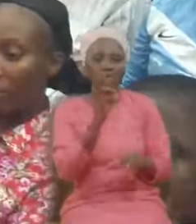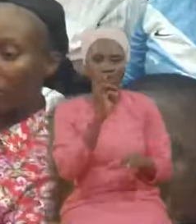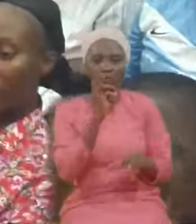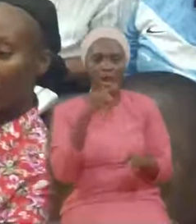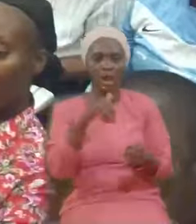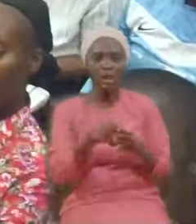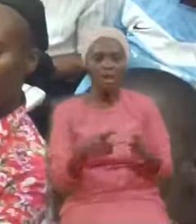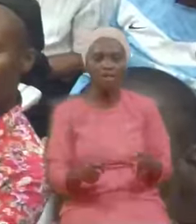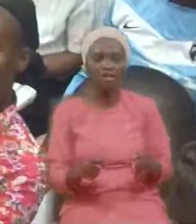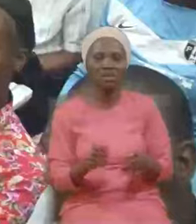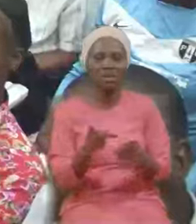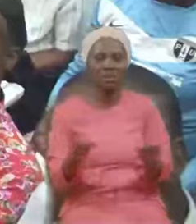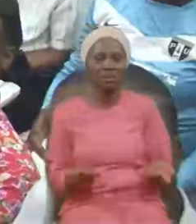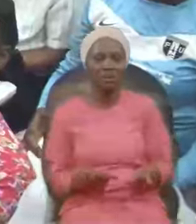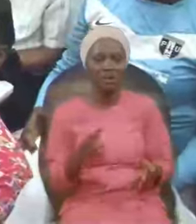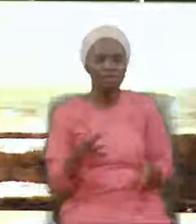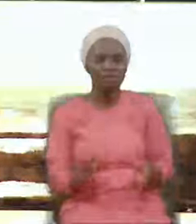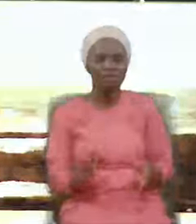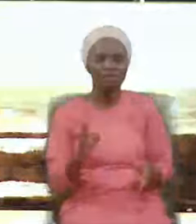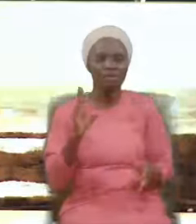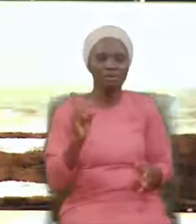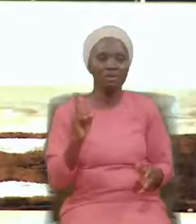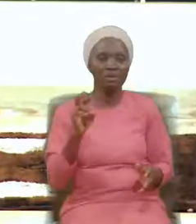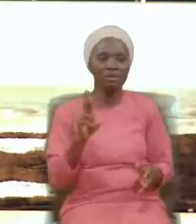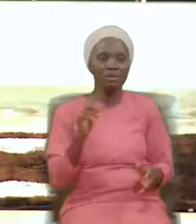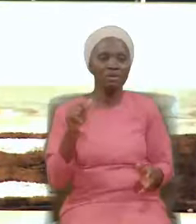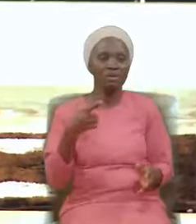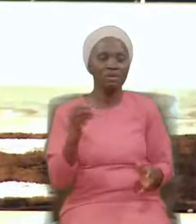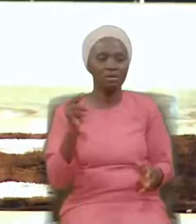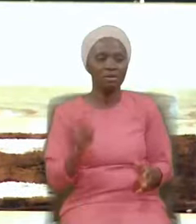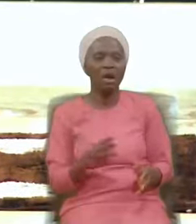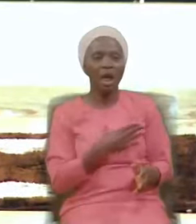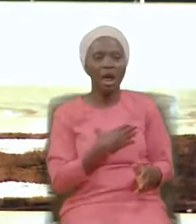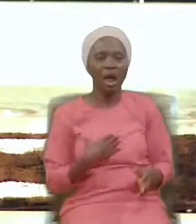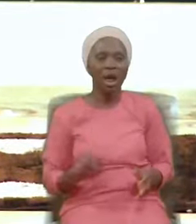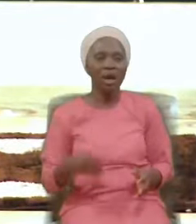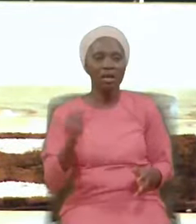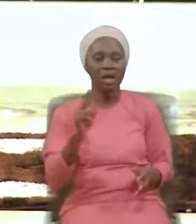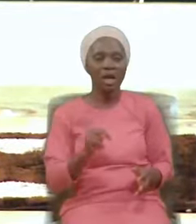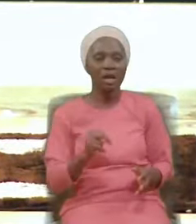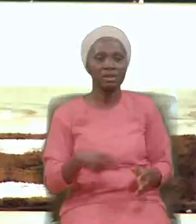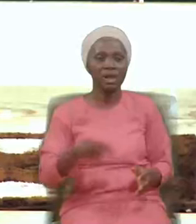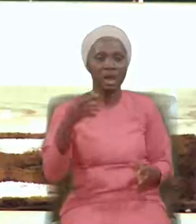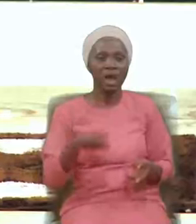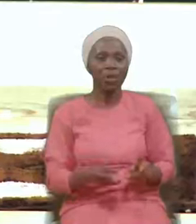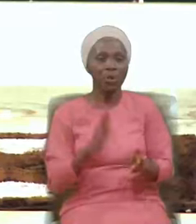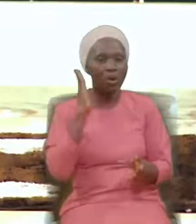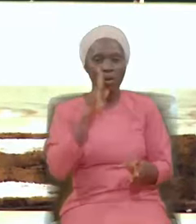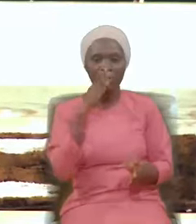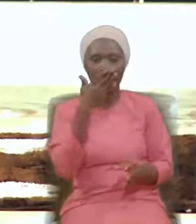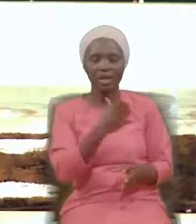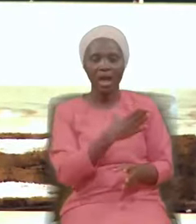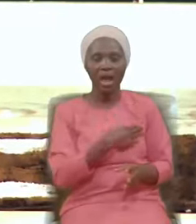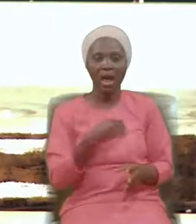chacals, croîtront des roseaux et des joncs. Il y aura là un chemin frayé,